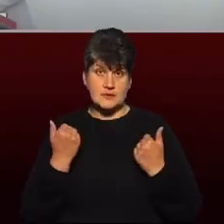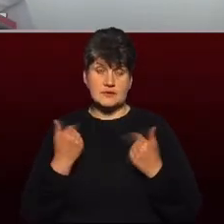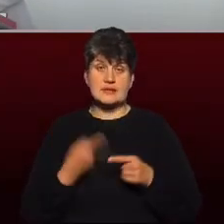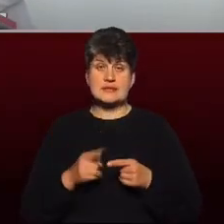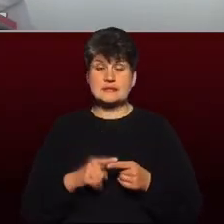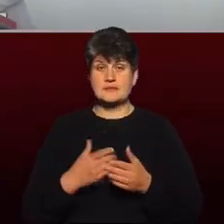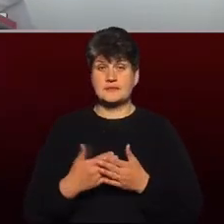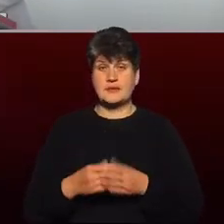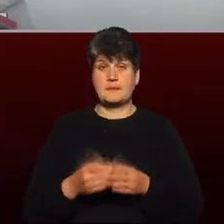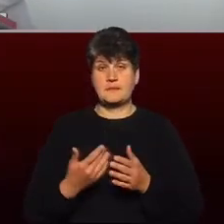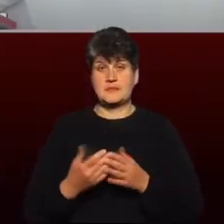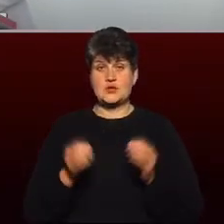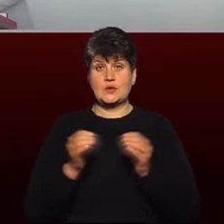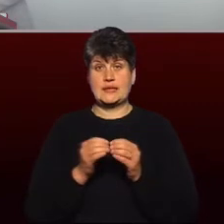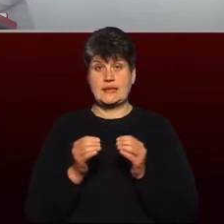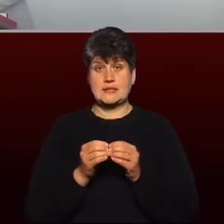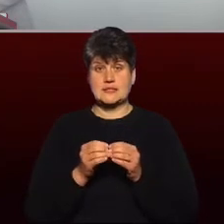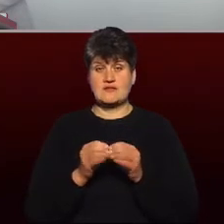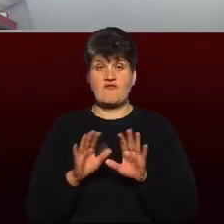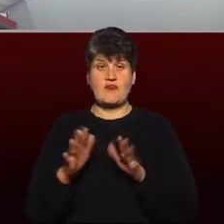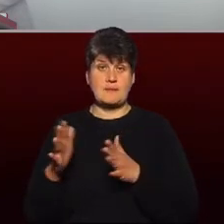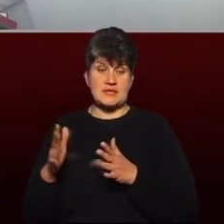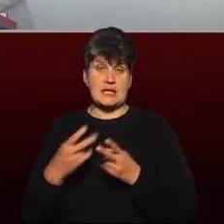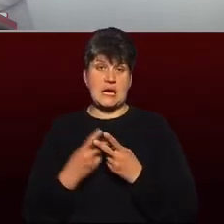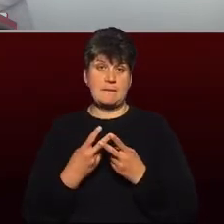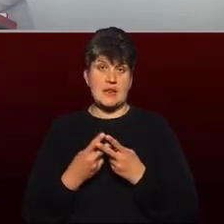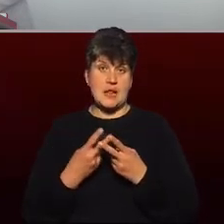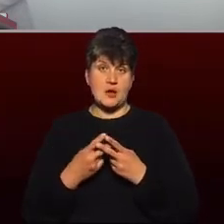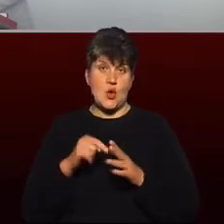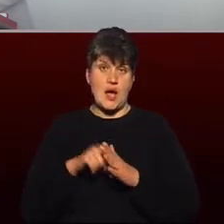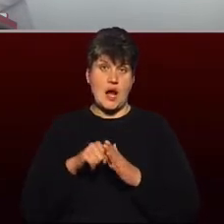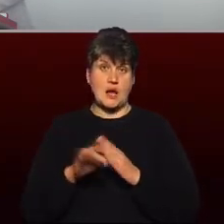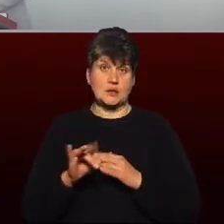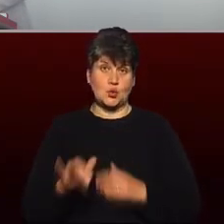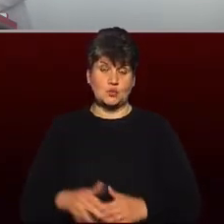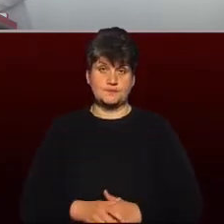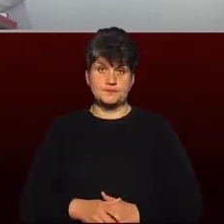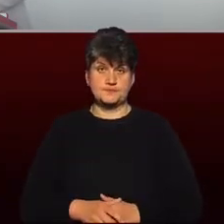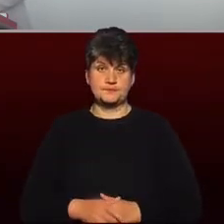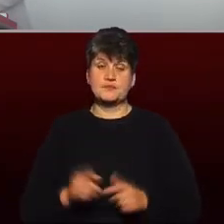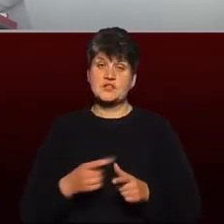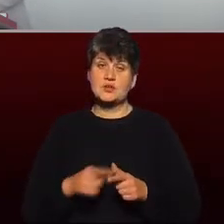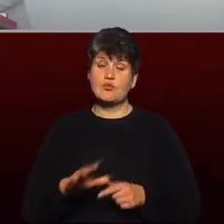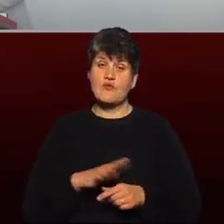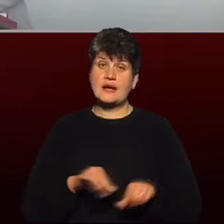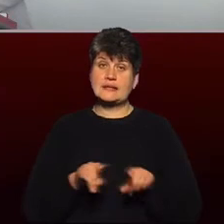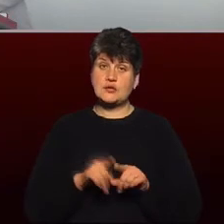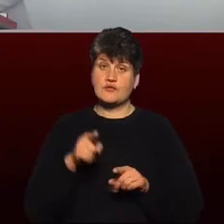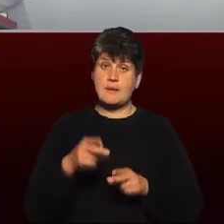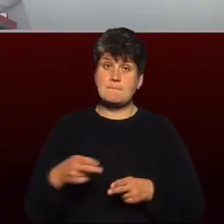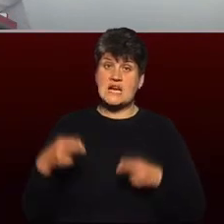близько 10 випадків кримінального характеру вже. Чи буває так, що ви приїжджаєте на